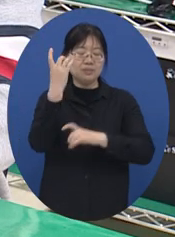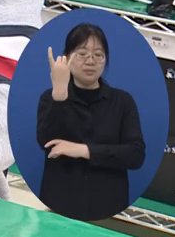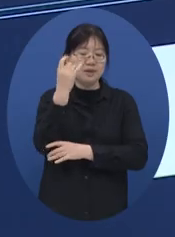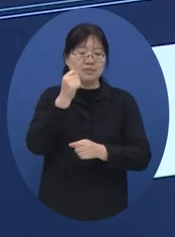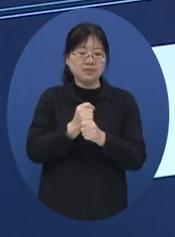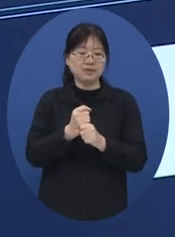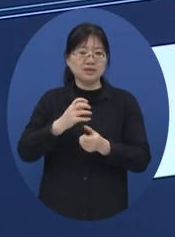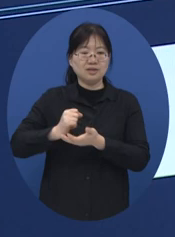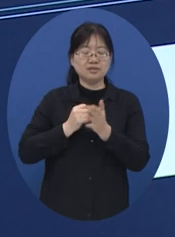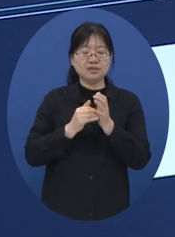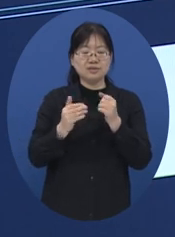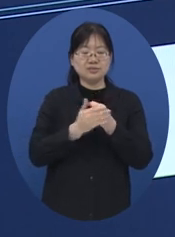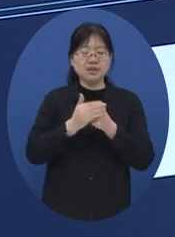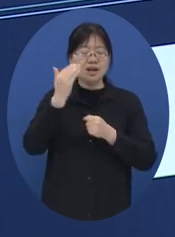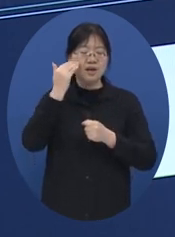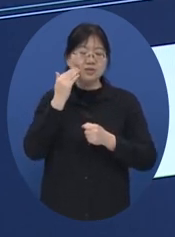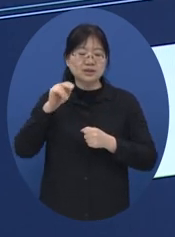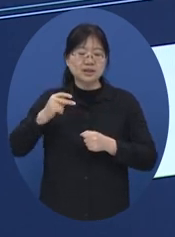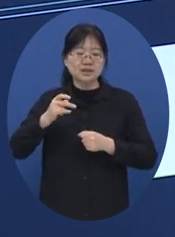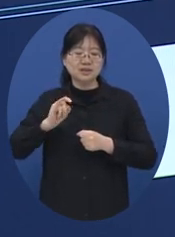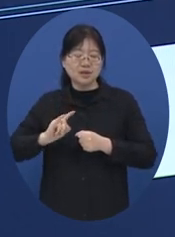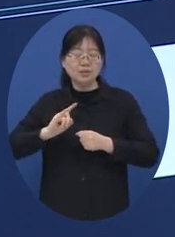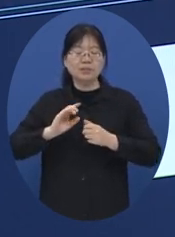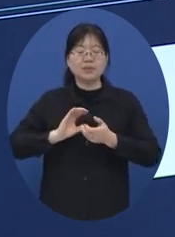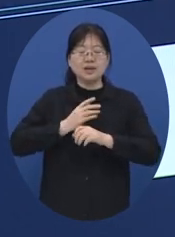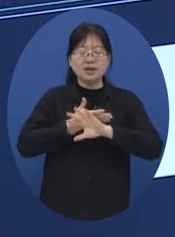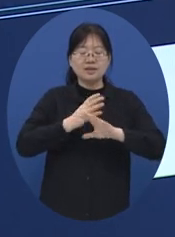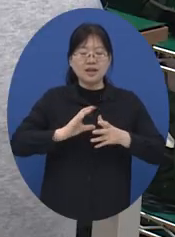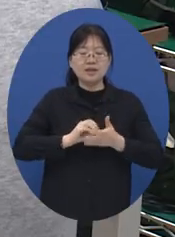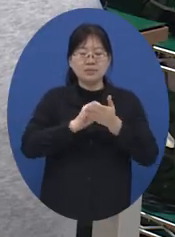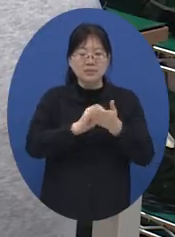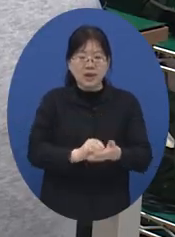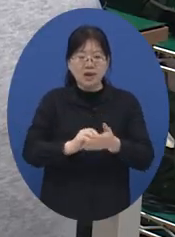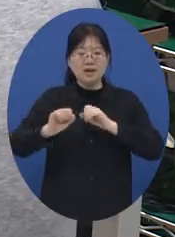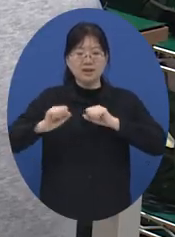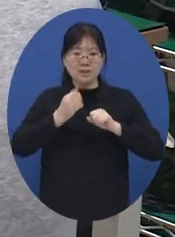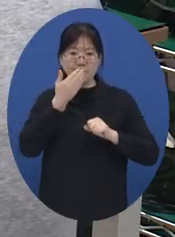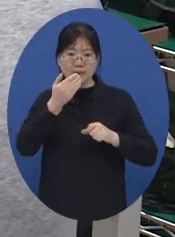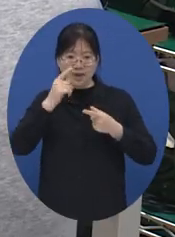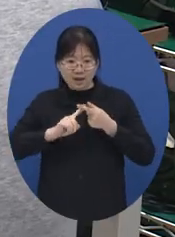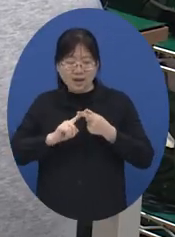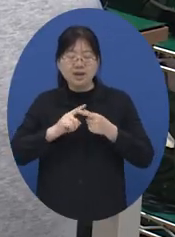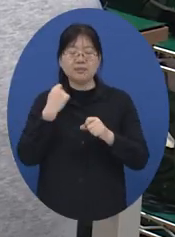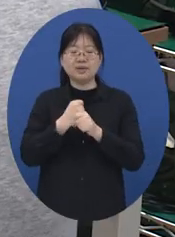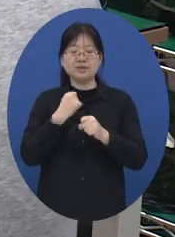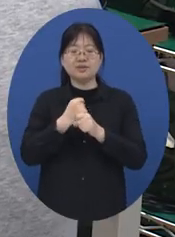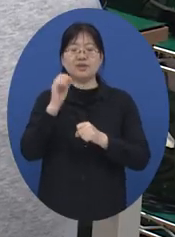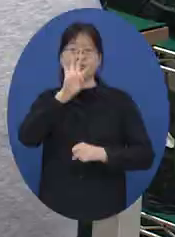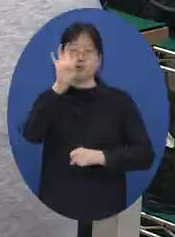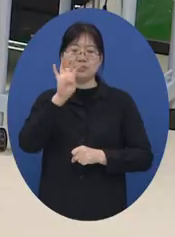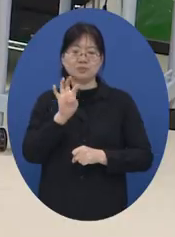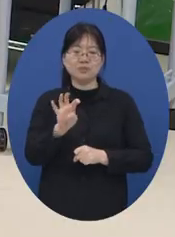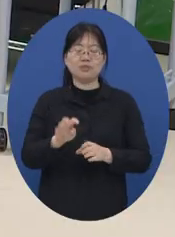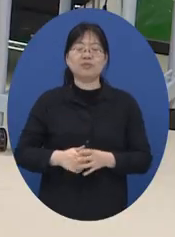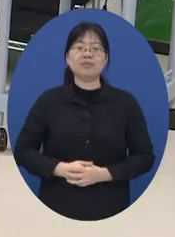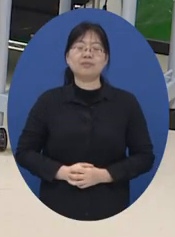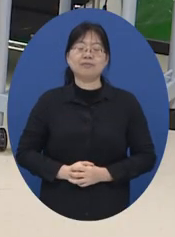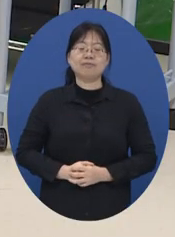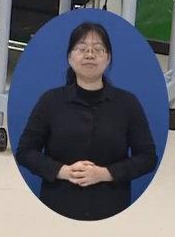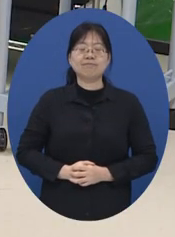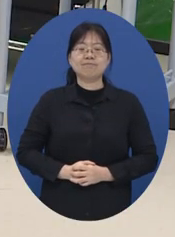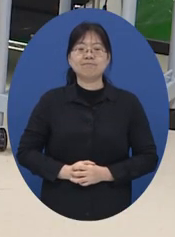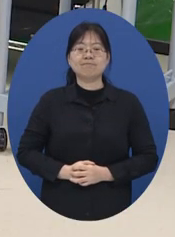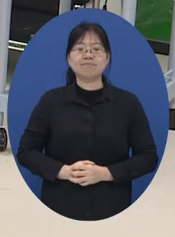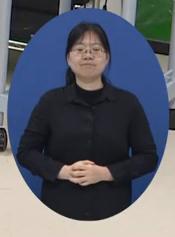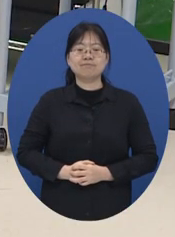발판삼아 판교에 국내 스타트업의 해외 진출이 활발해 지는 혁신 창업 생태계가 만들어질 지 주목됩니다 경유지